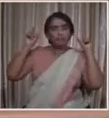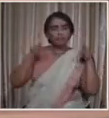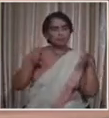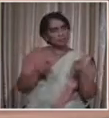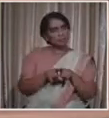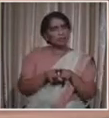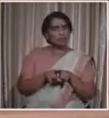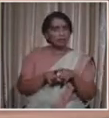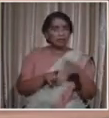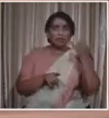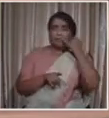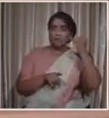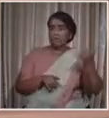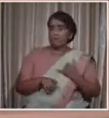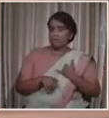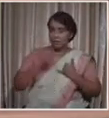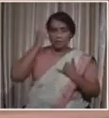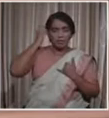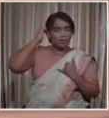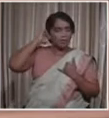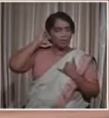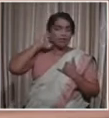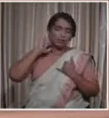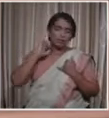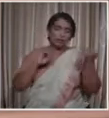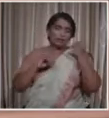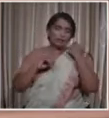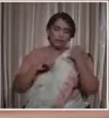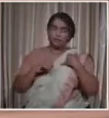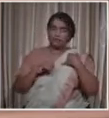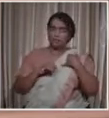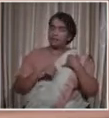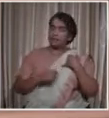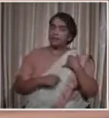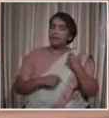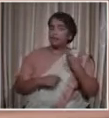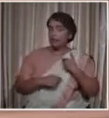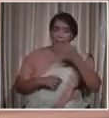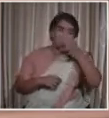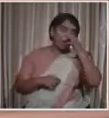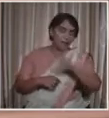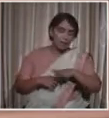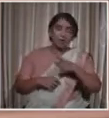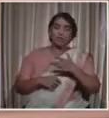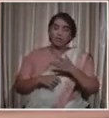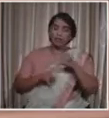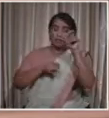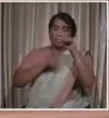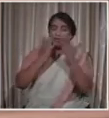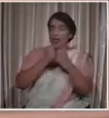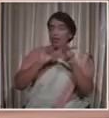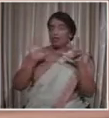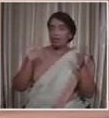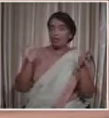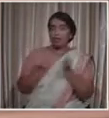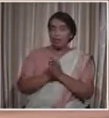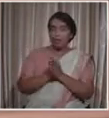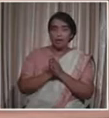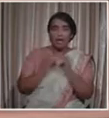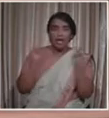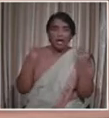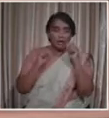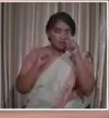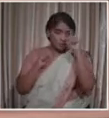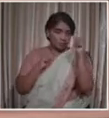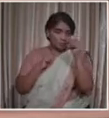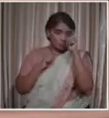ஊடாக கேட்டார், எனது தம்பி ஒரு கிட்டத்தட்ட 8 பேரோடு சேர்ந்து ஐஸ் போதைப் பொருளுக்கு அடிமையாக இருக்கிறான், அவனை நாங்கள் மாற்றி எடுப்பதற்கு என்ன